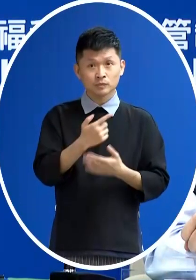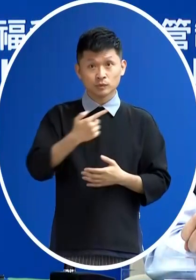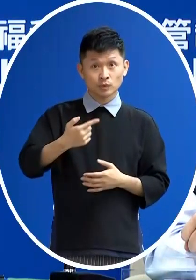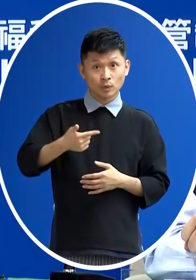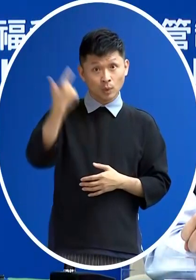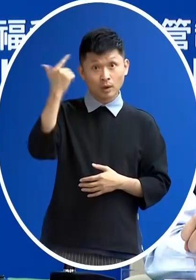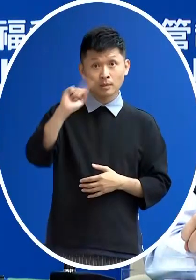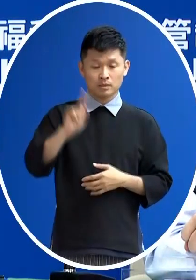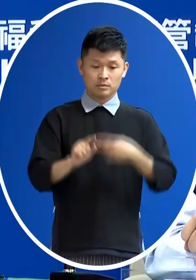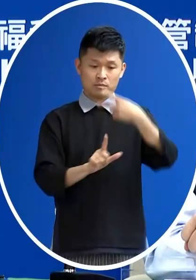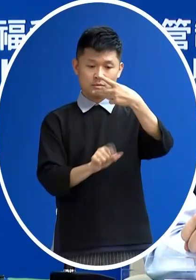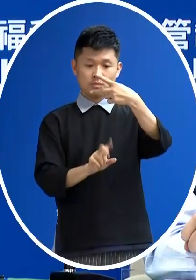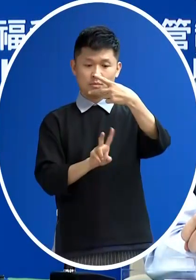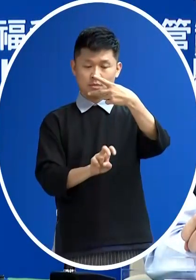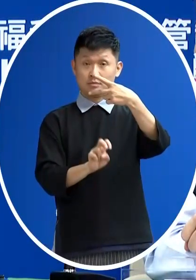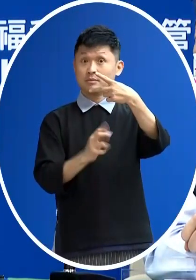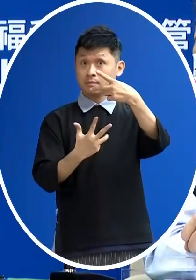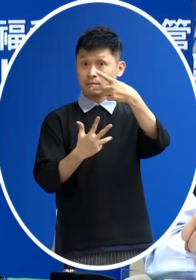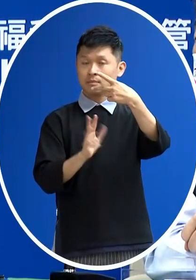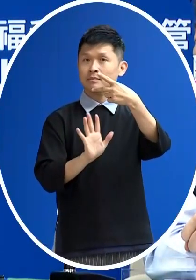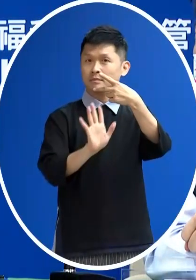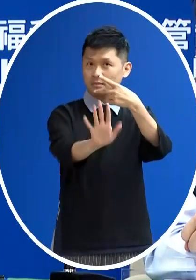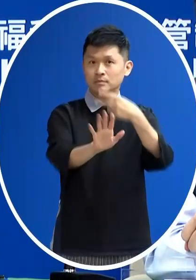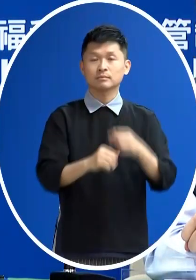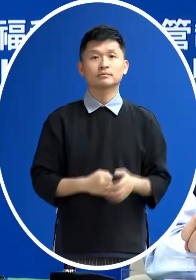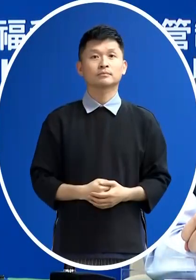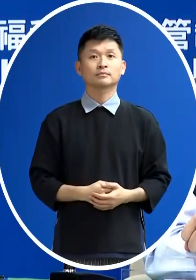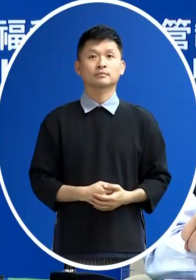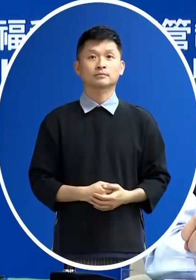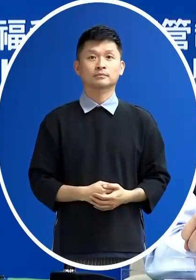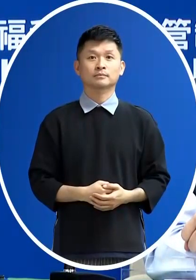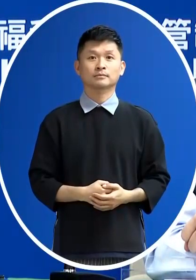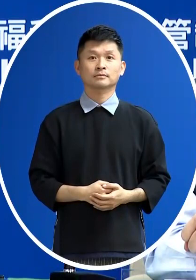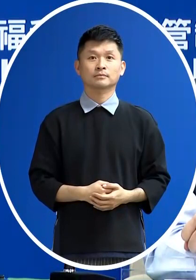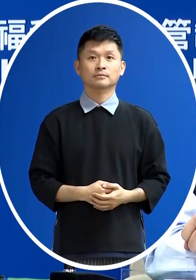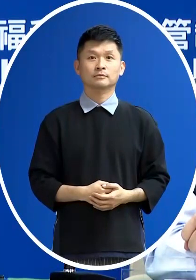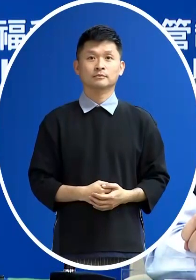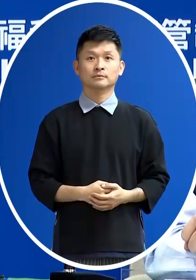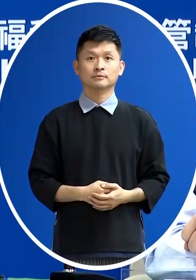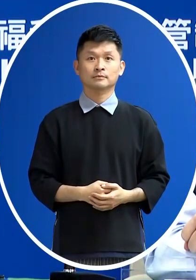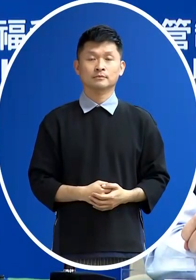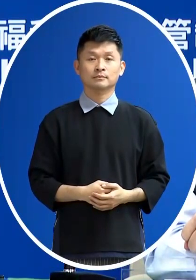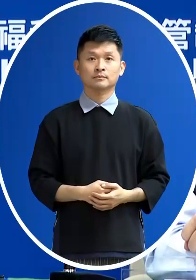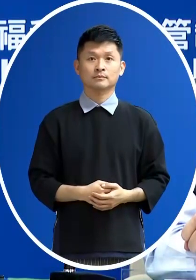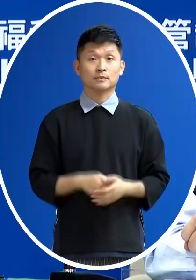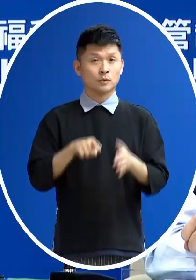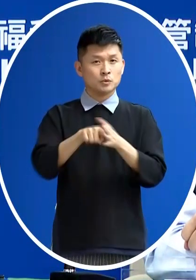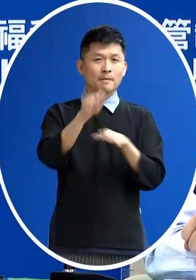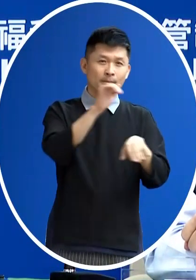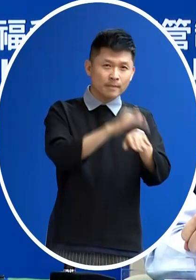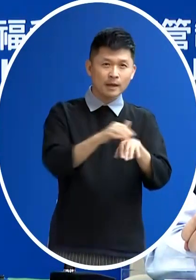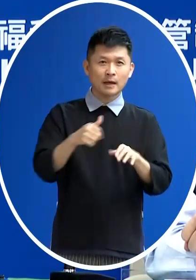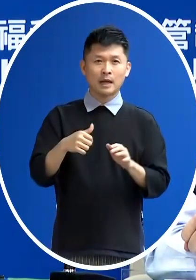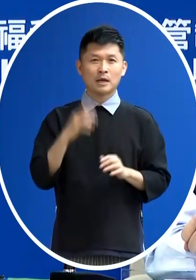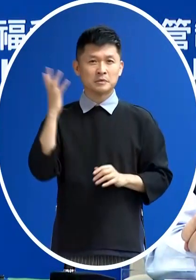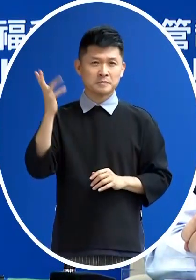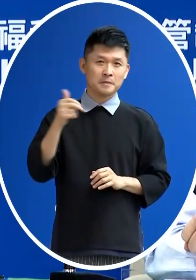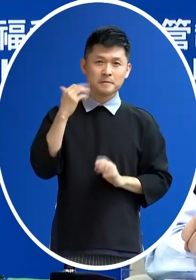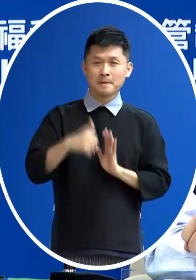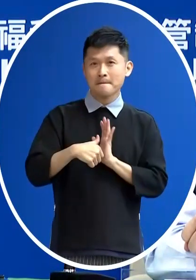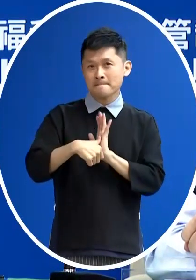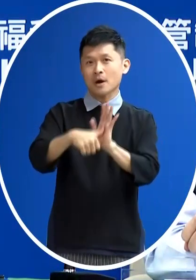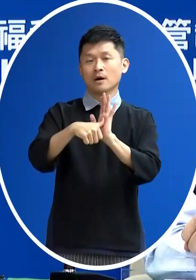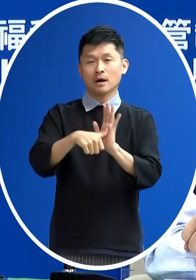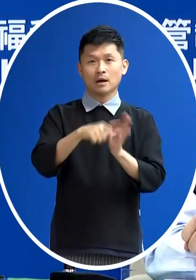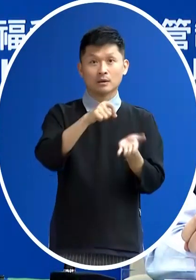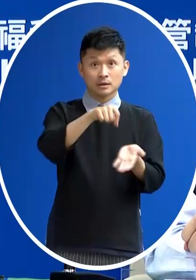2月28号以后嘛，好，那这样有很多大家很多的一些专家名嘴都有各方面的一